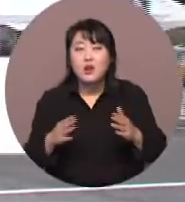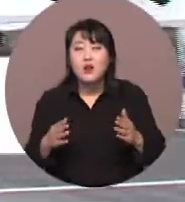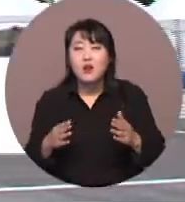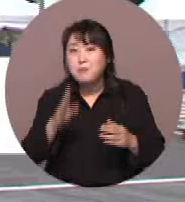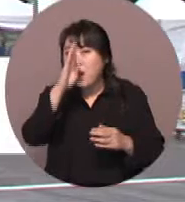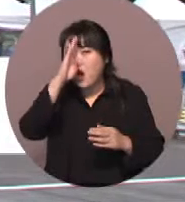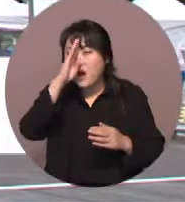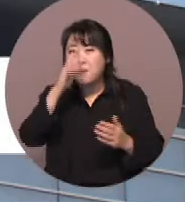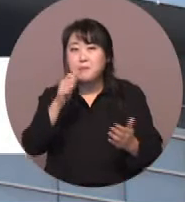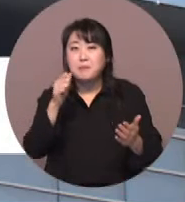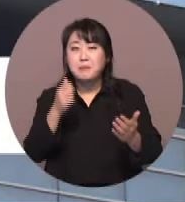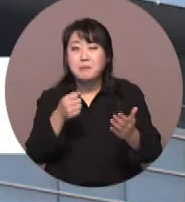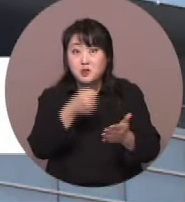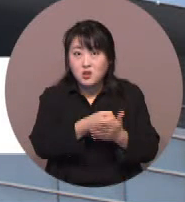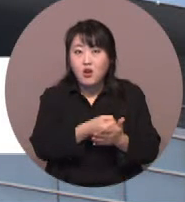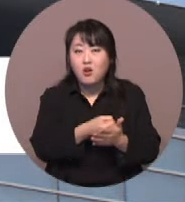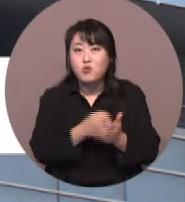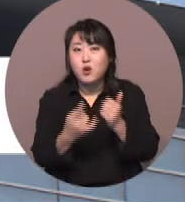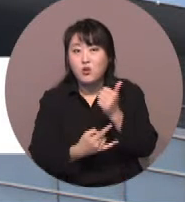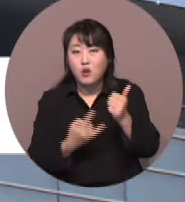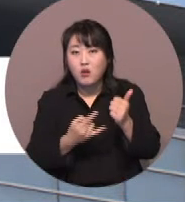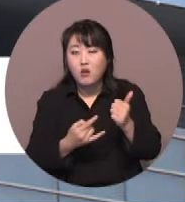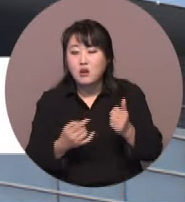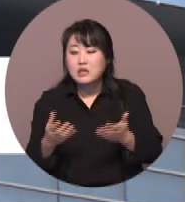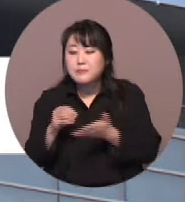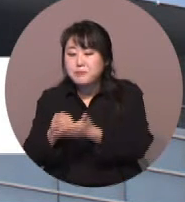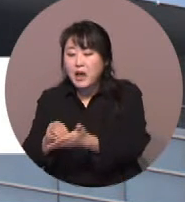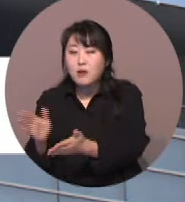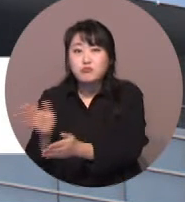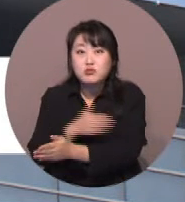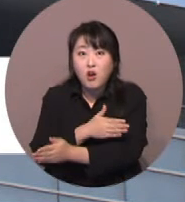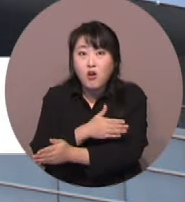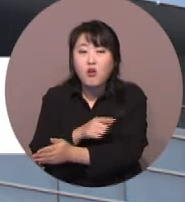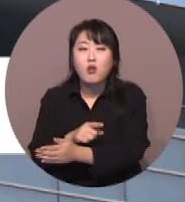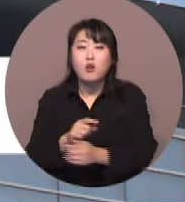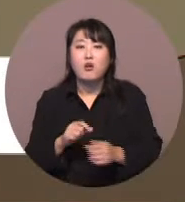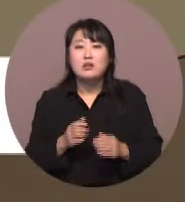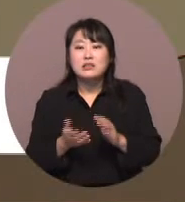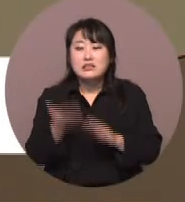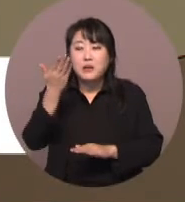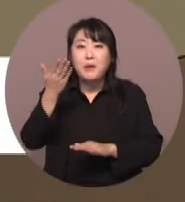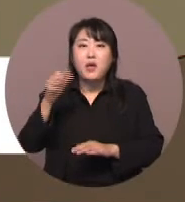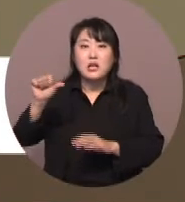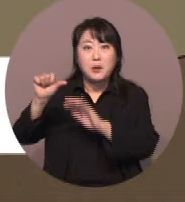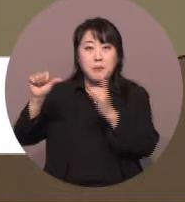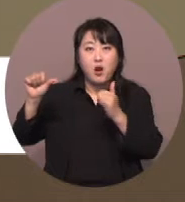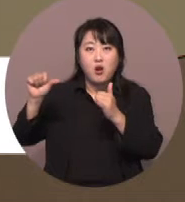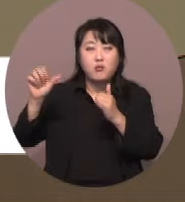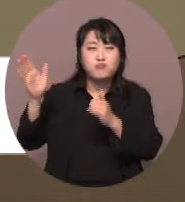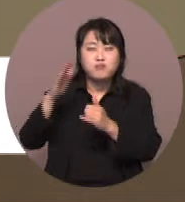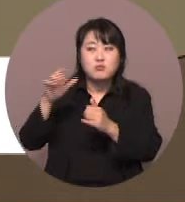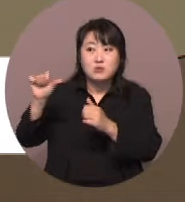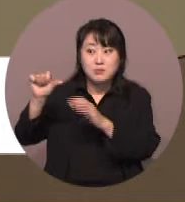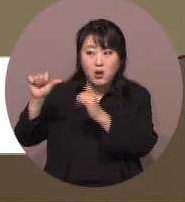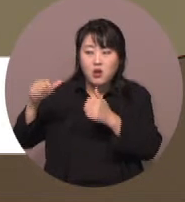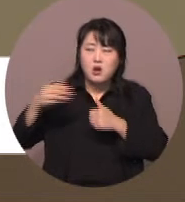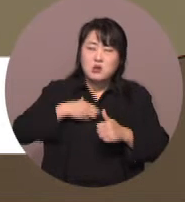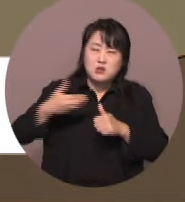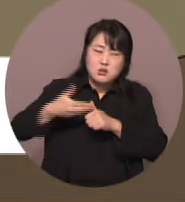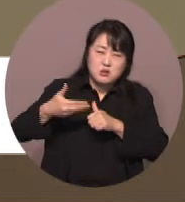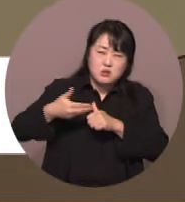모씨가 시 체육회 에 입사 한 뒤 2년 여 동안 직장 손도 의 5명으로 부터 집단 괴롭힘을 닭에